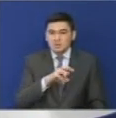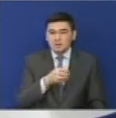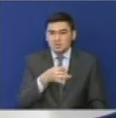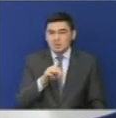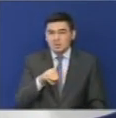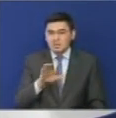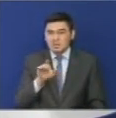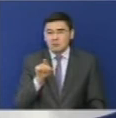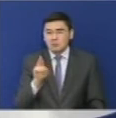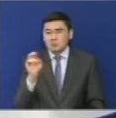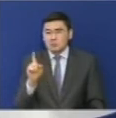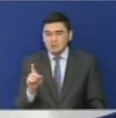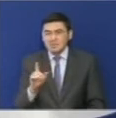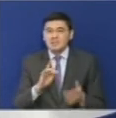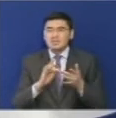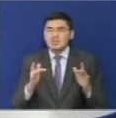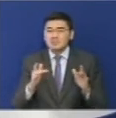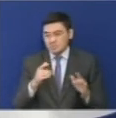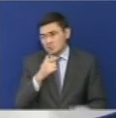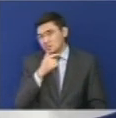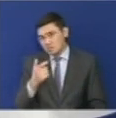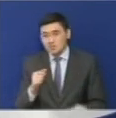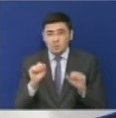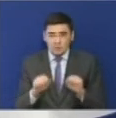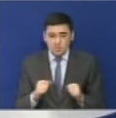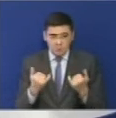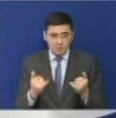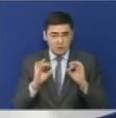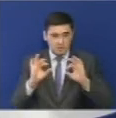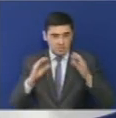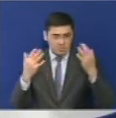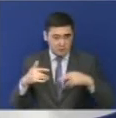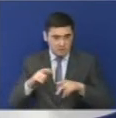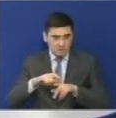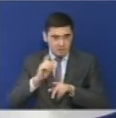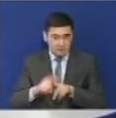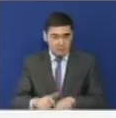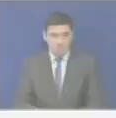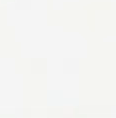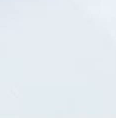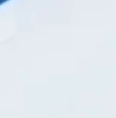semeytv.kz сайтынан көре аласыздар. Бүгінге осы, назарларыңызға рахмет. Амандықпен жүздескенше.